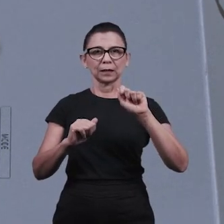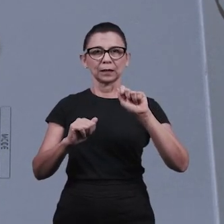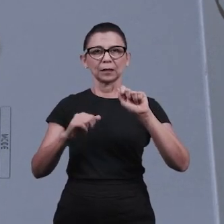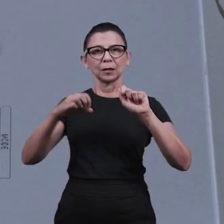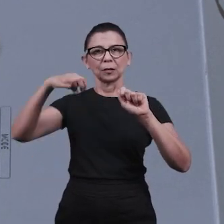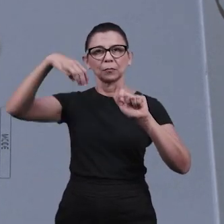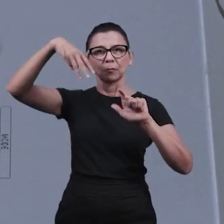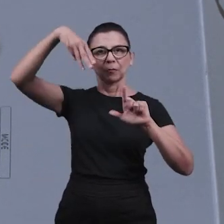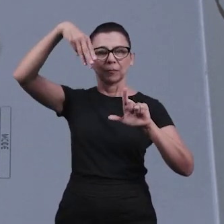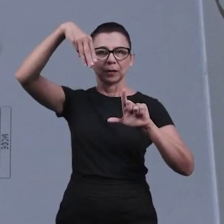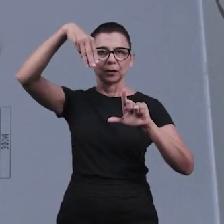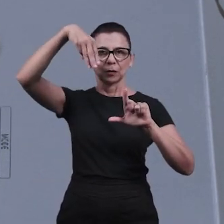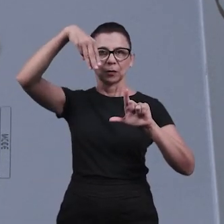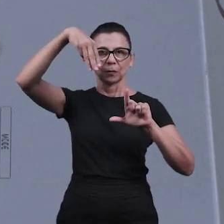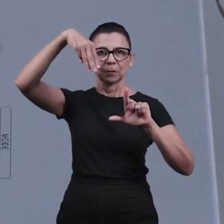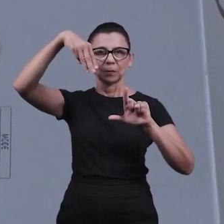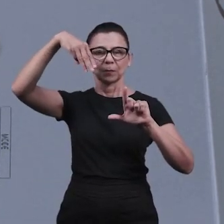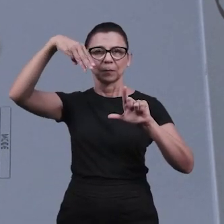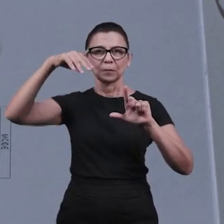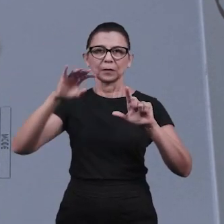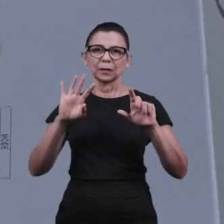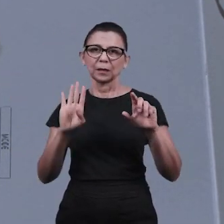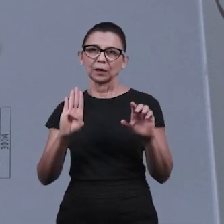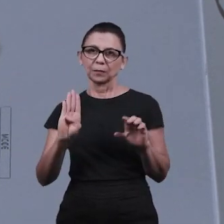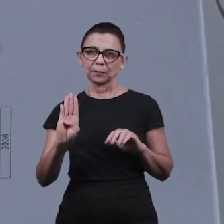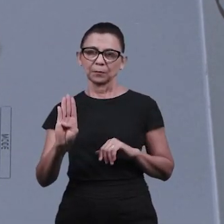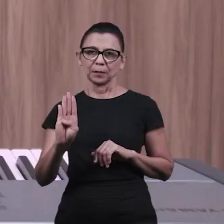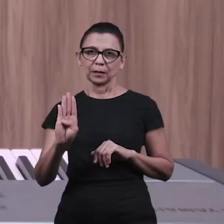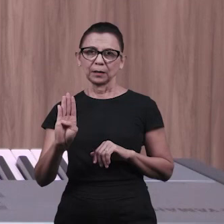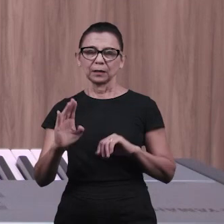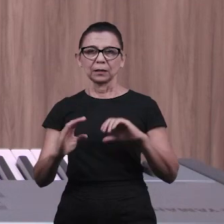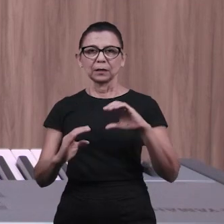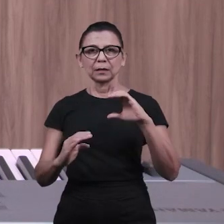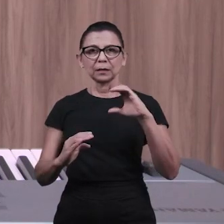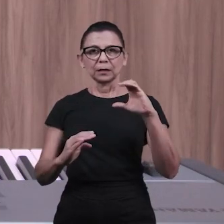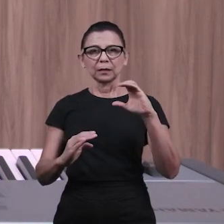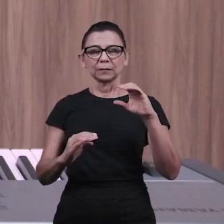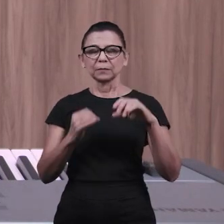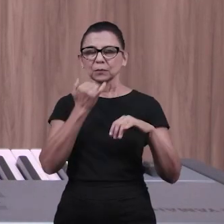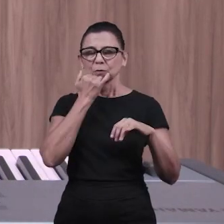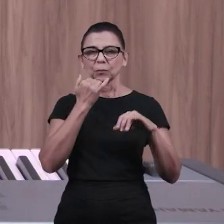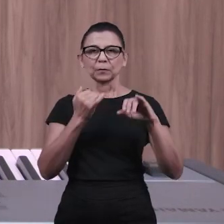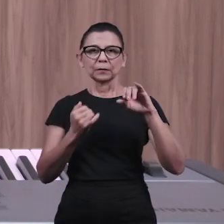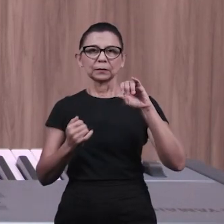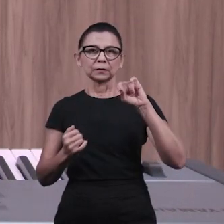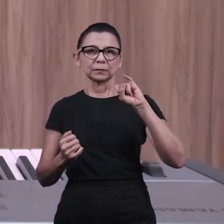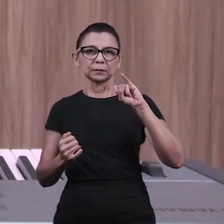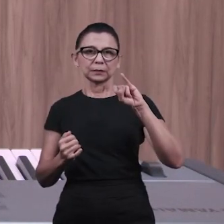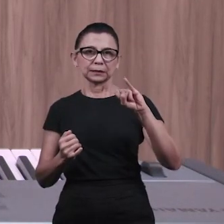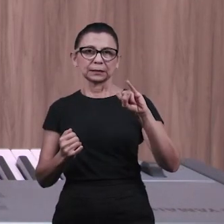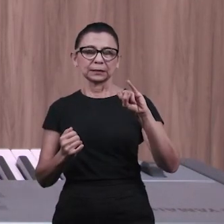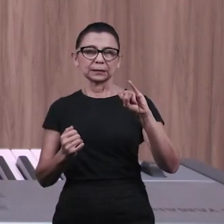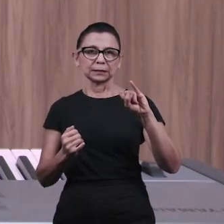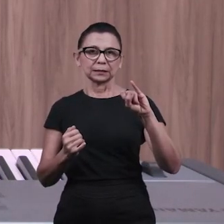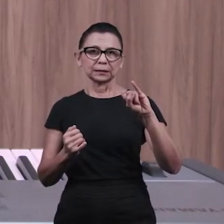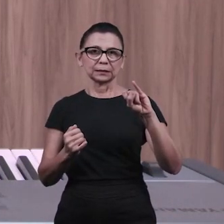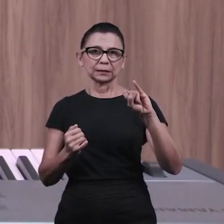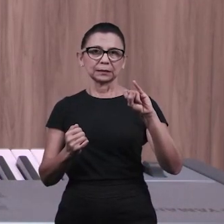B, Si majeur. Maintenant, nous allons connaître la partition.